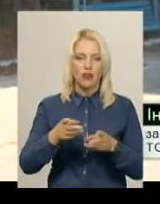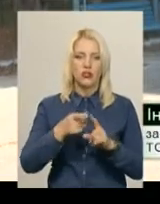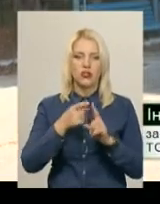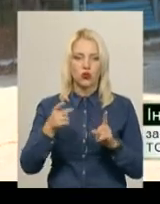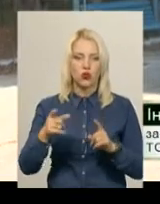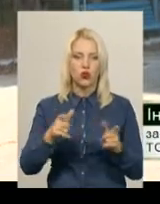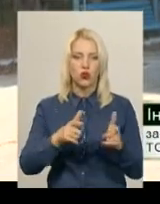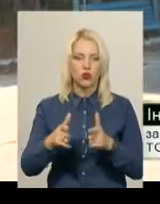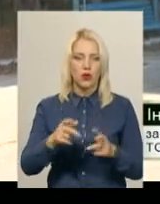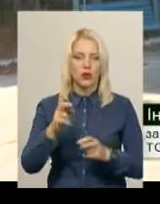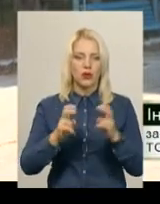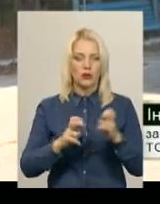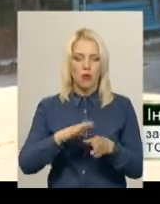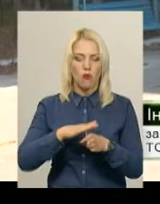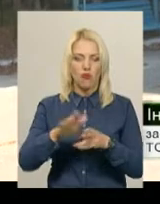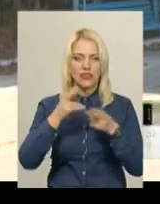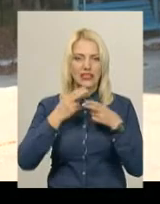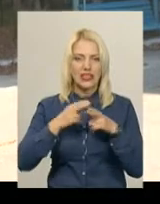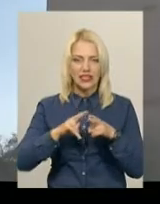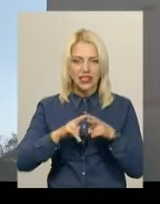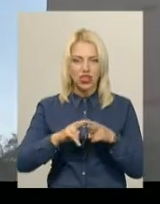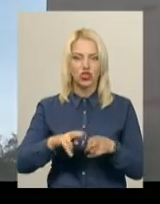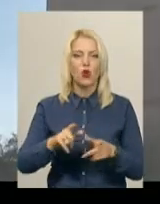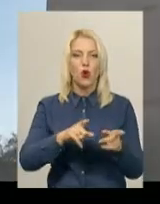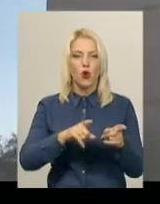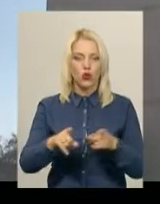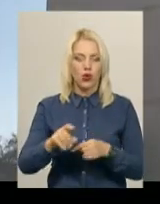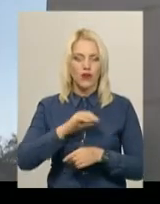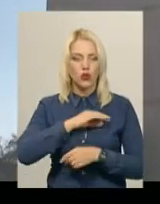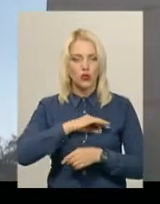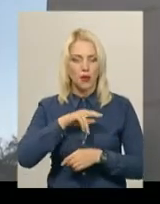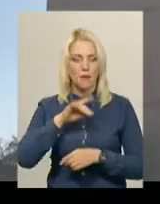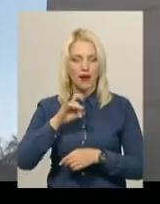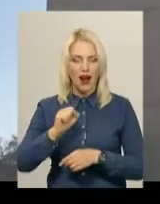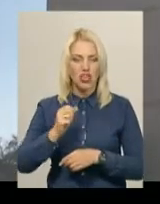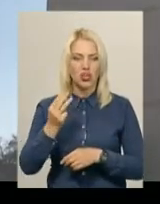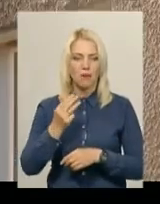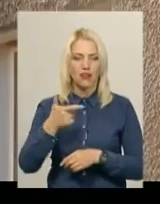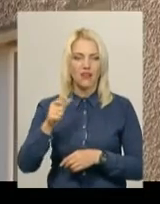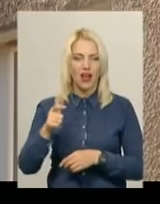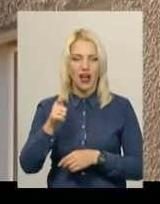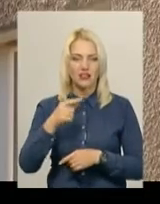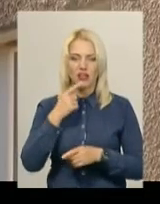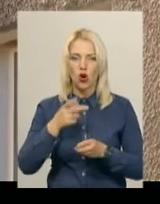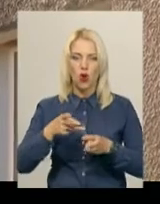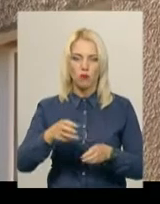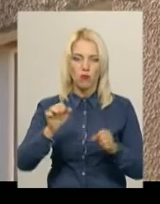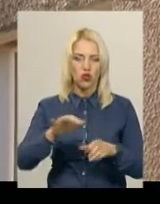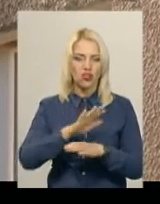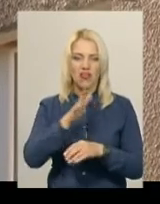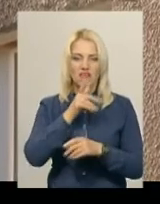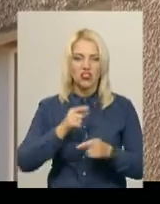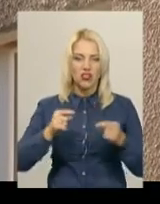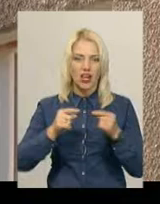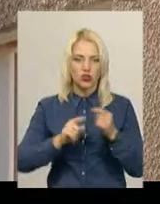повністю технічно готове до початку опалювального сезону. Юрист прад Шепетівка Газ каже, опалювальний сезон у місті може не розпочатися вчасно,